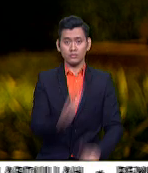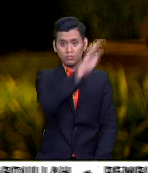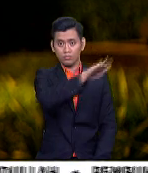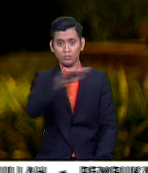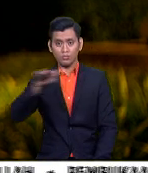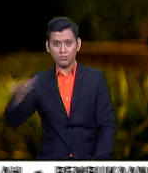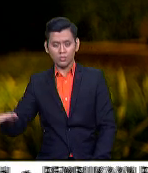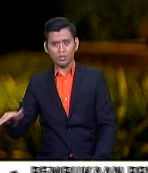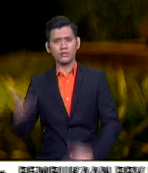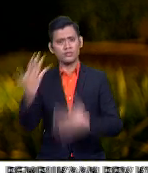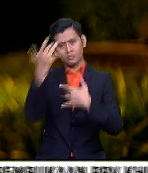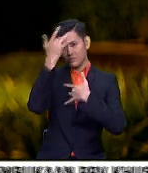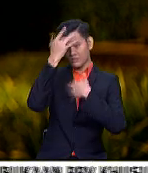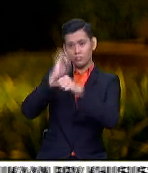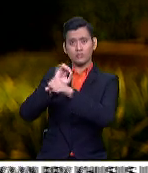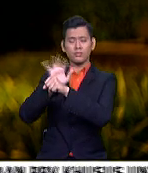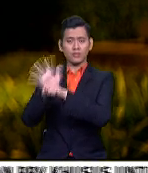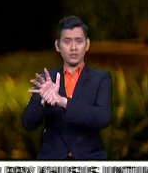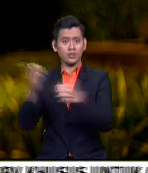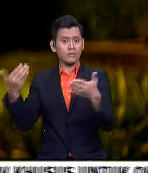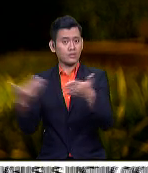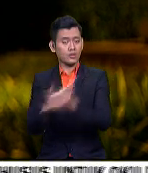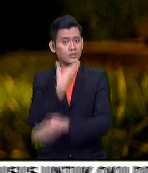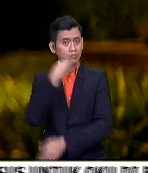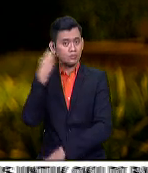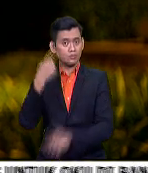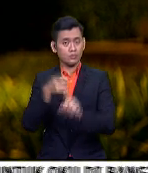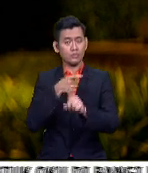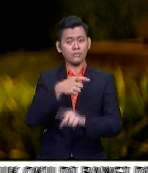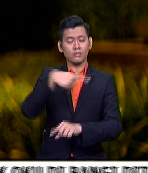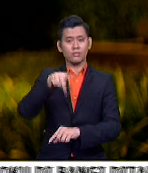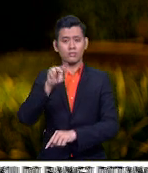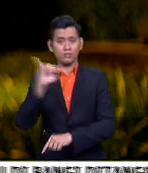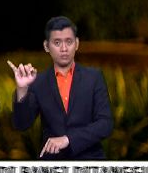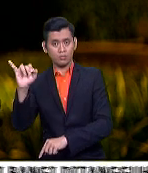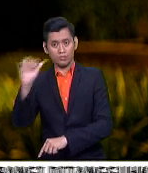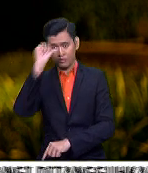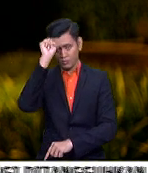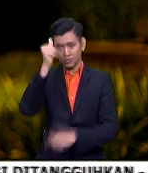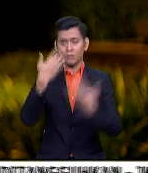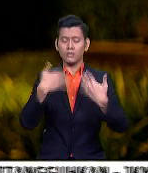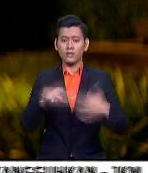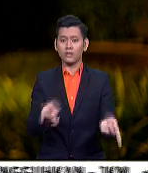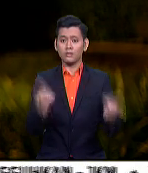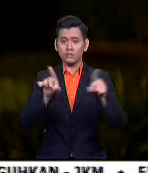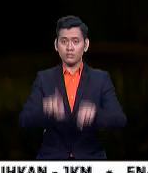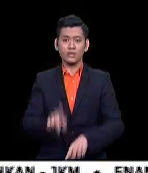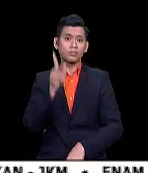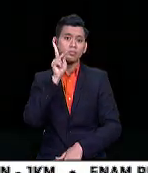pesakit dalam siasatan PUI yang pulang dari India. Ia pernah menggemparkan Kedah pertengahan tahun